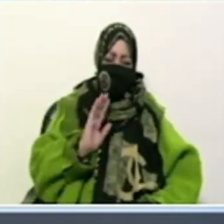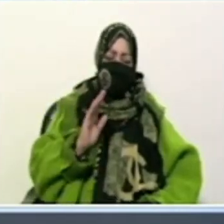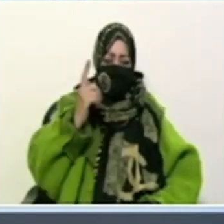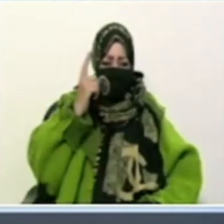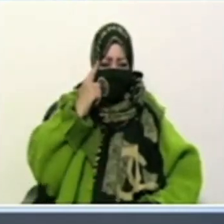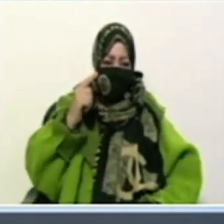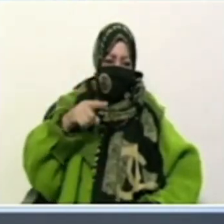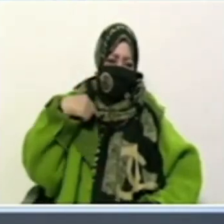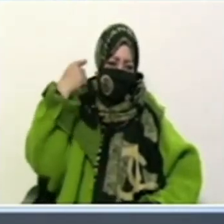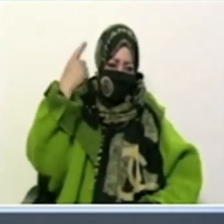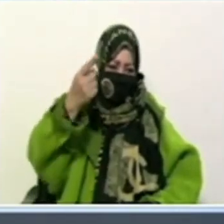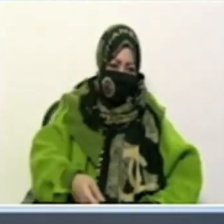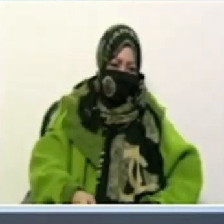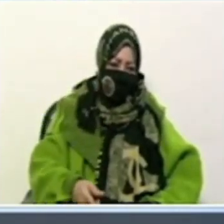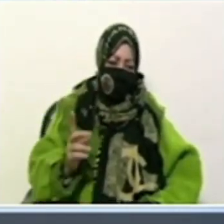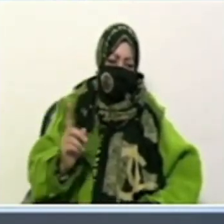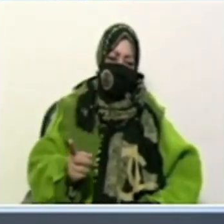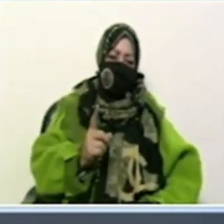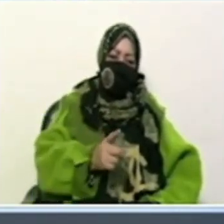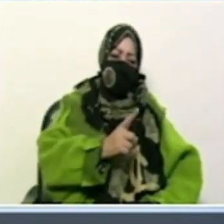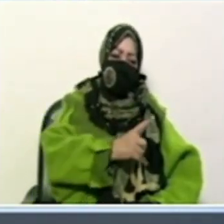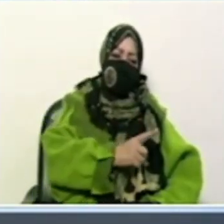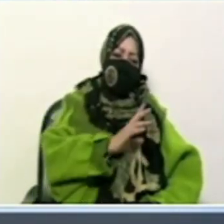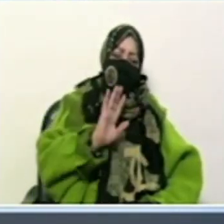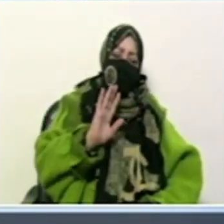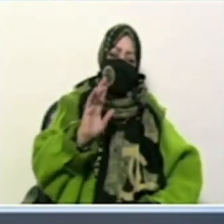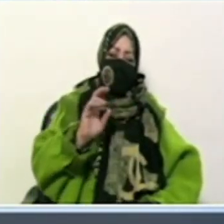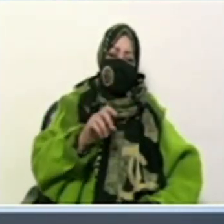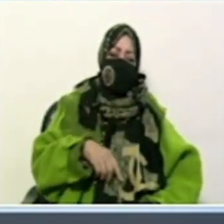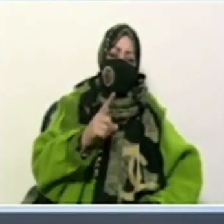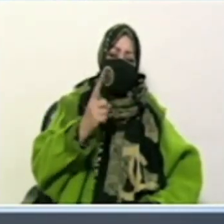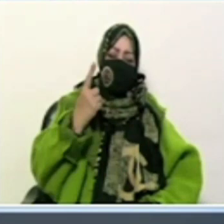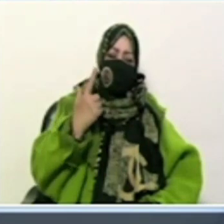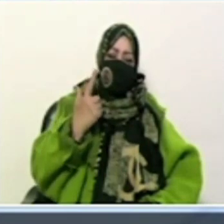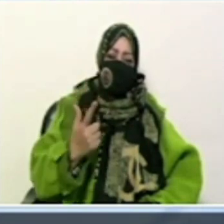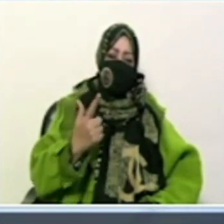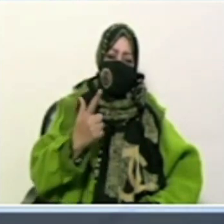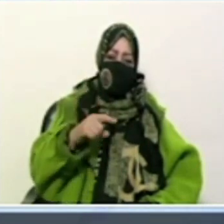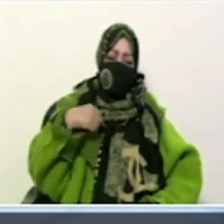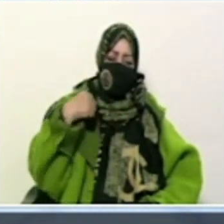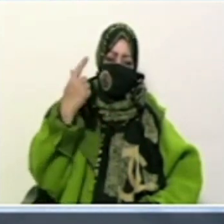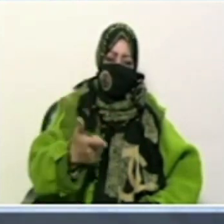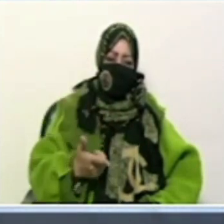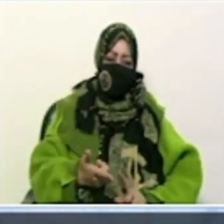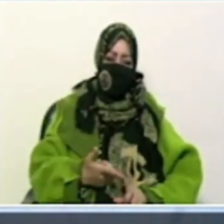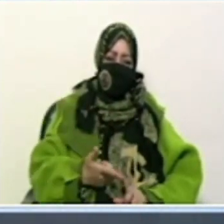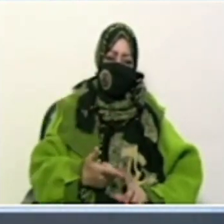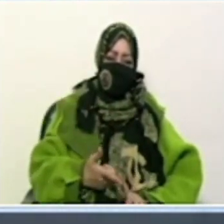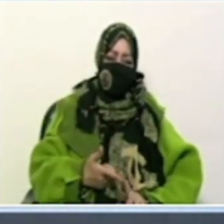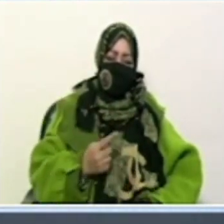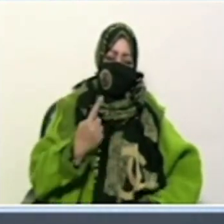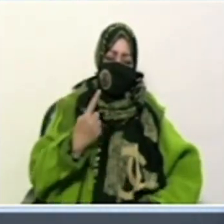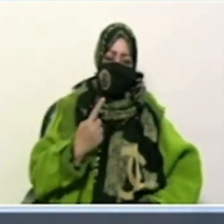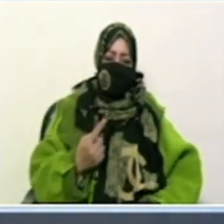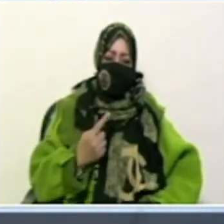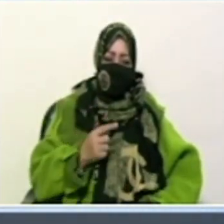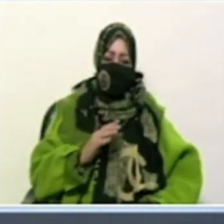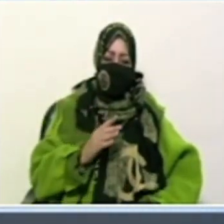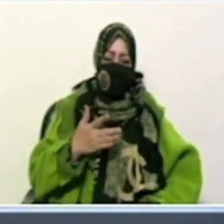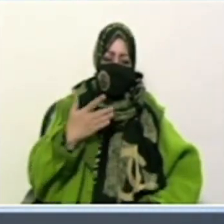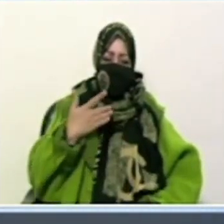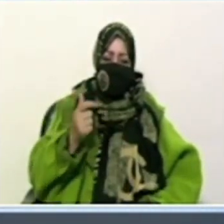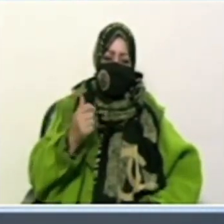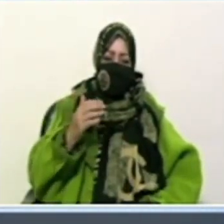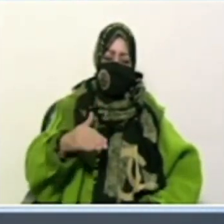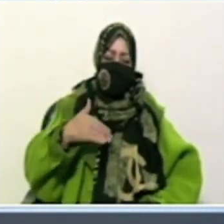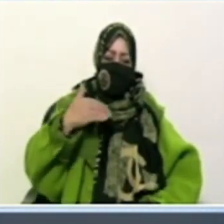وهكذا هذا إذا كانت الولادة ما بعد الفجر فيحسب يعني اليوم التالي، ولا يحسب